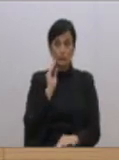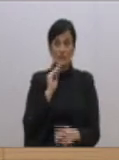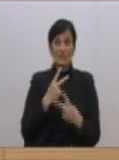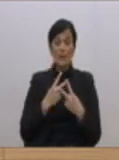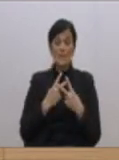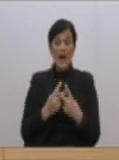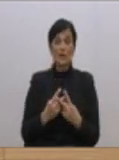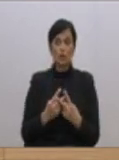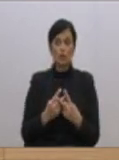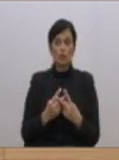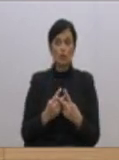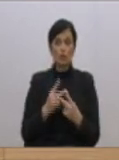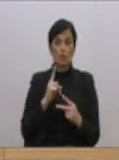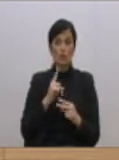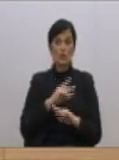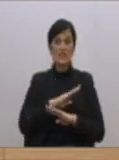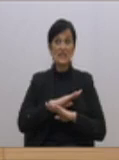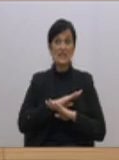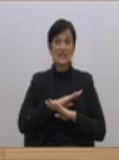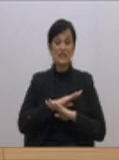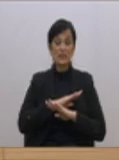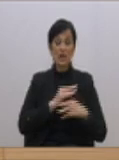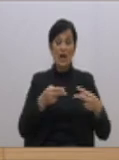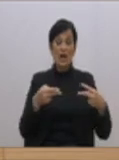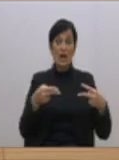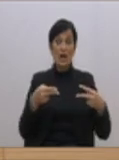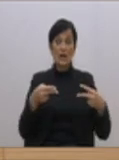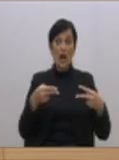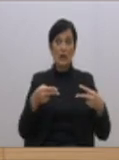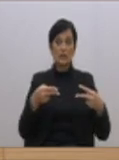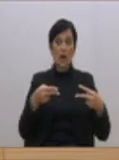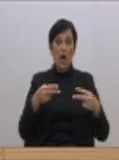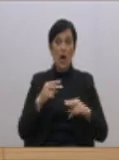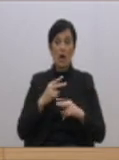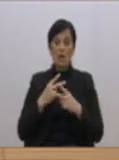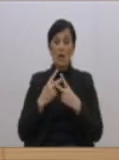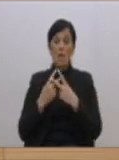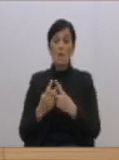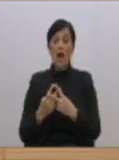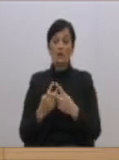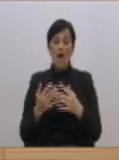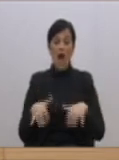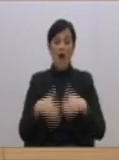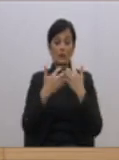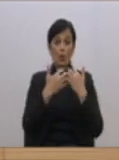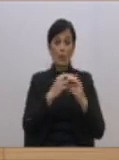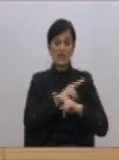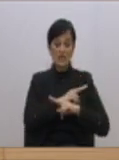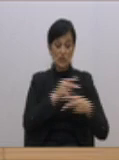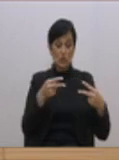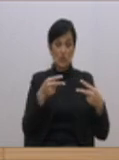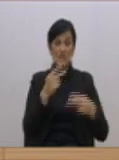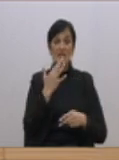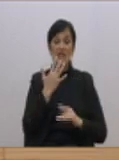პატიმრობა იყოს სიკვდილთან გათანაბრებული და პატიმრობა უდრიდა ავტომატურად სიკვდილს, ეს სწორედაც